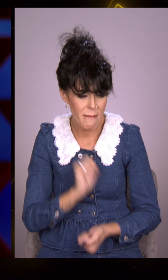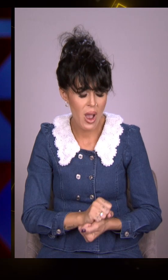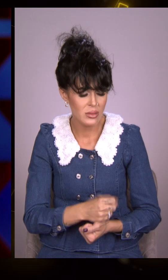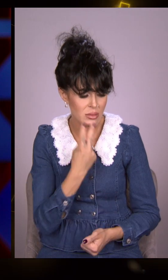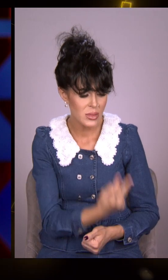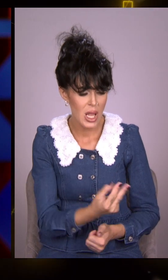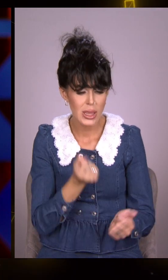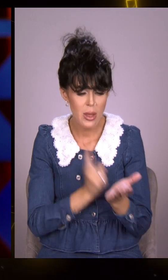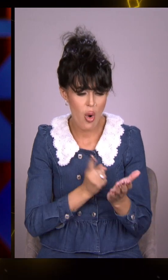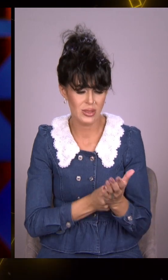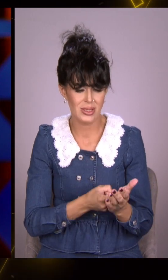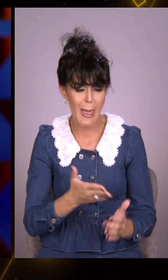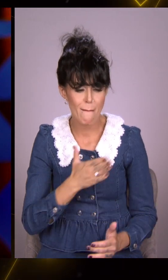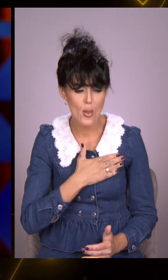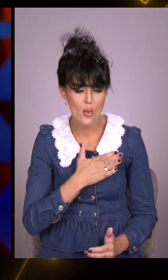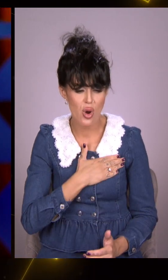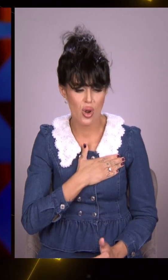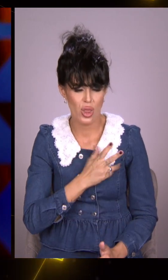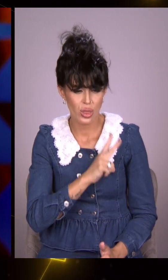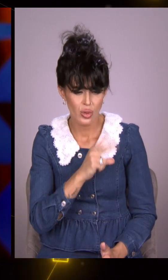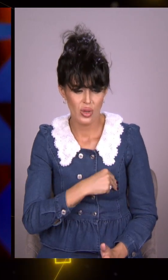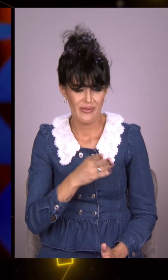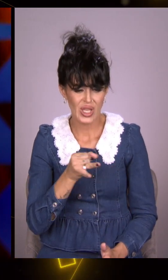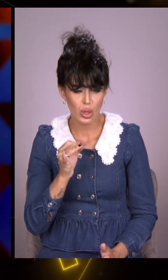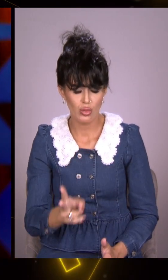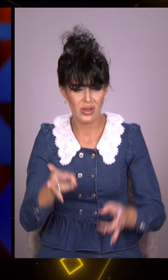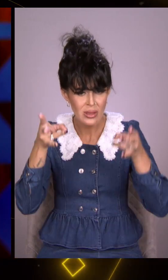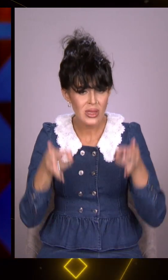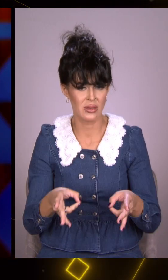Щоб не забувати, яке зло зробили